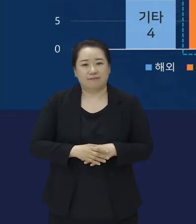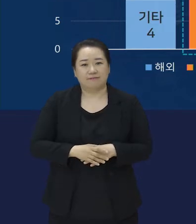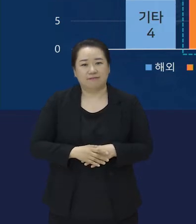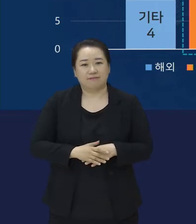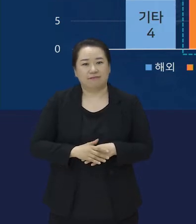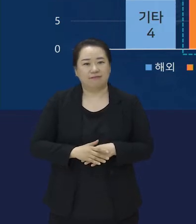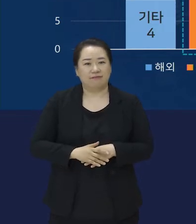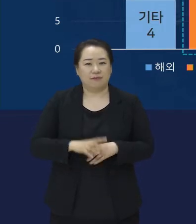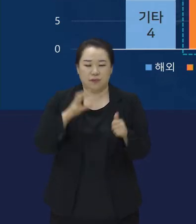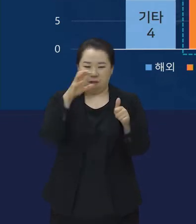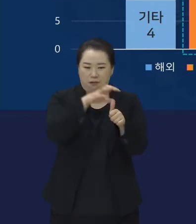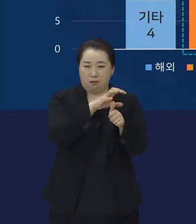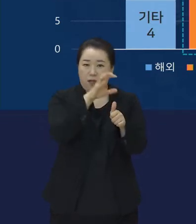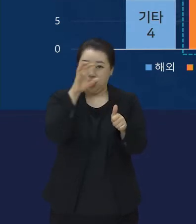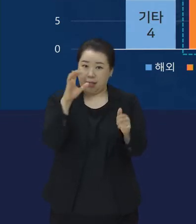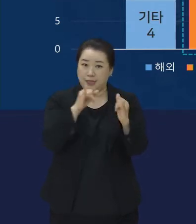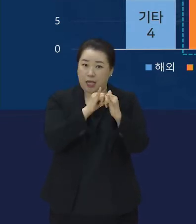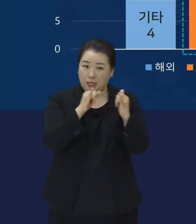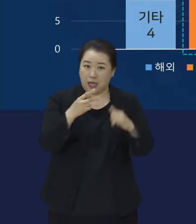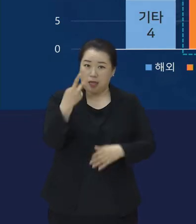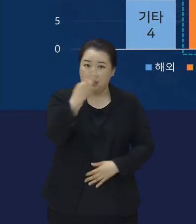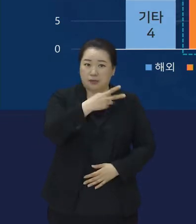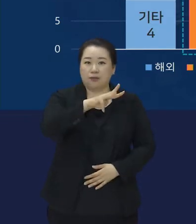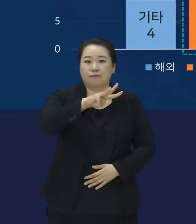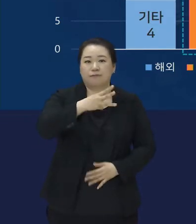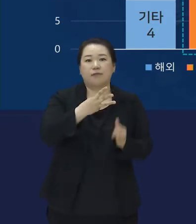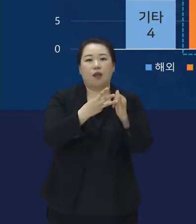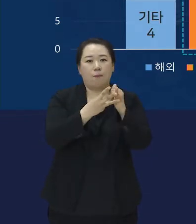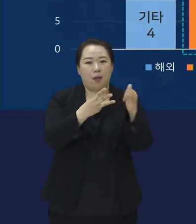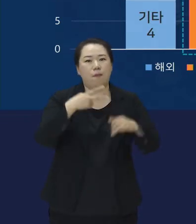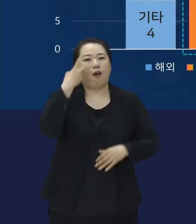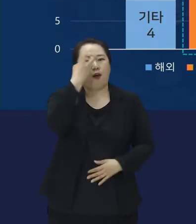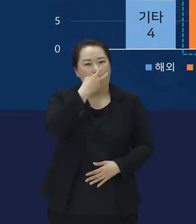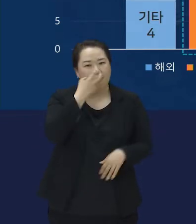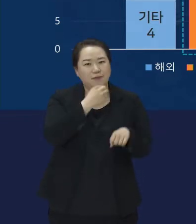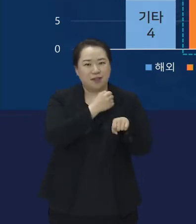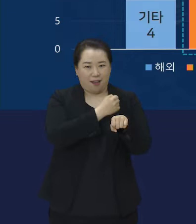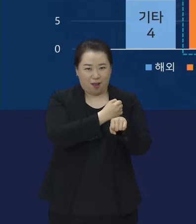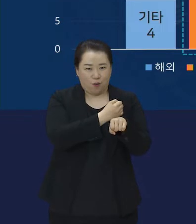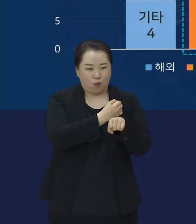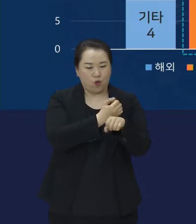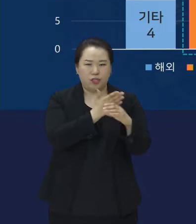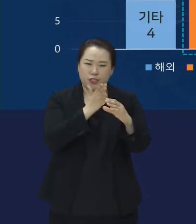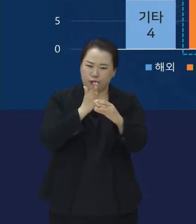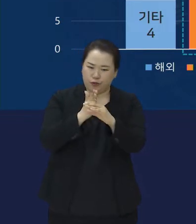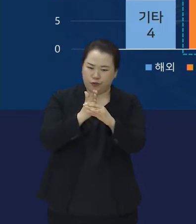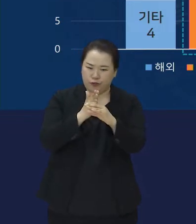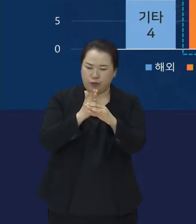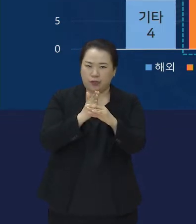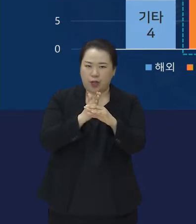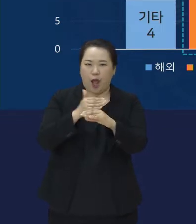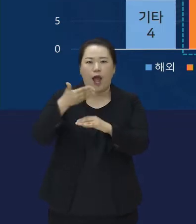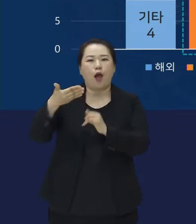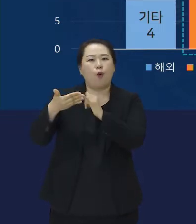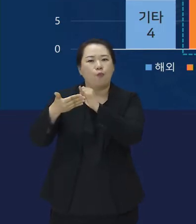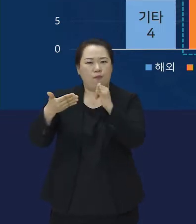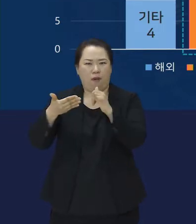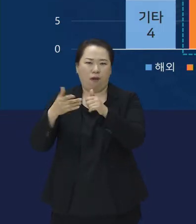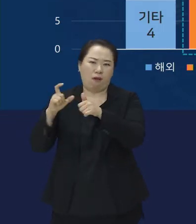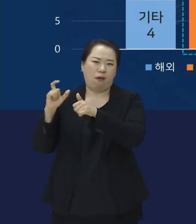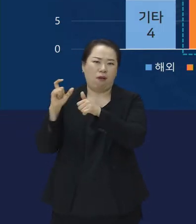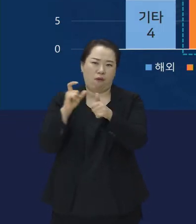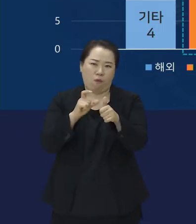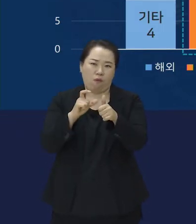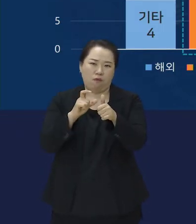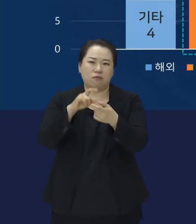그동안 자가격리 해제자 2,300명을 검사해 이중 9명이 코로나19에